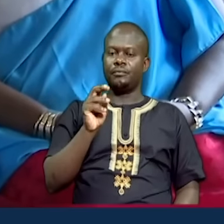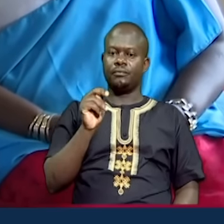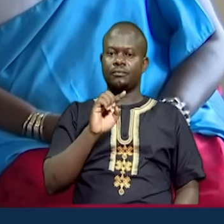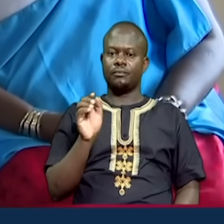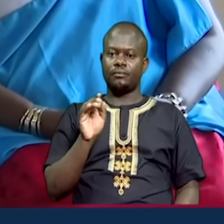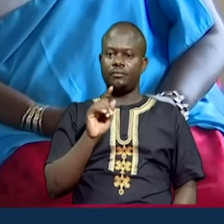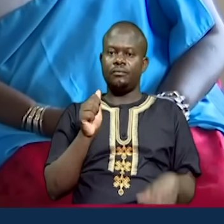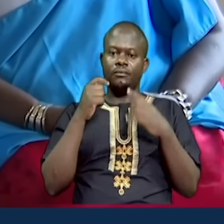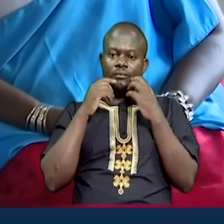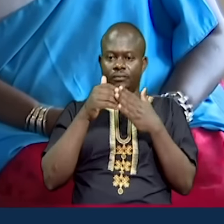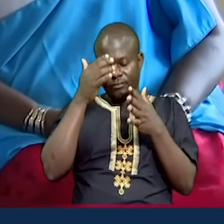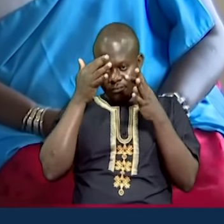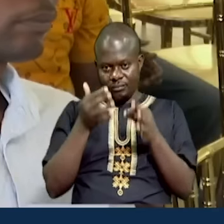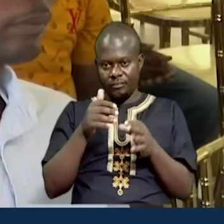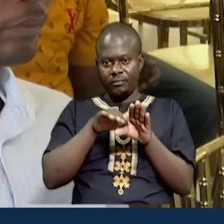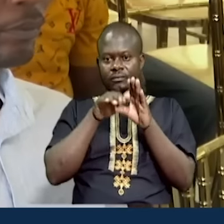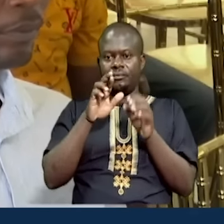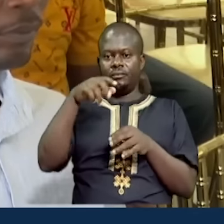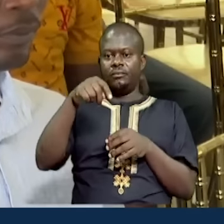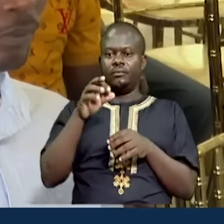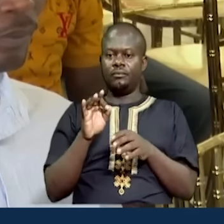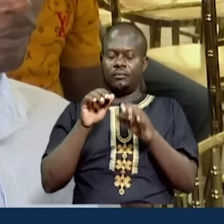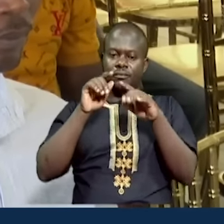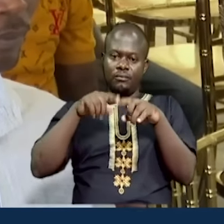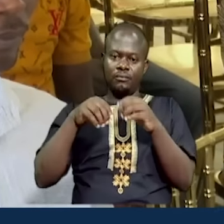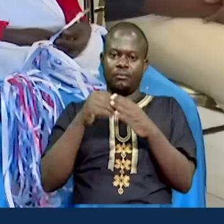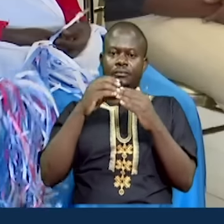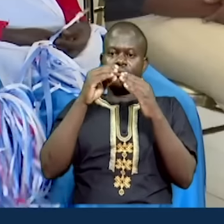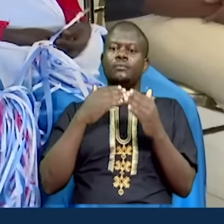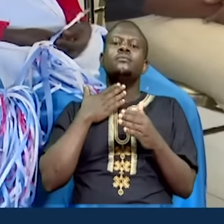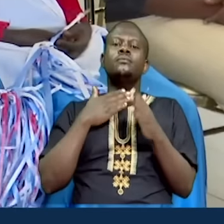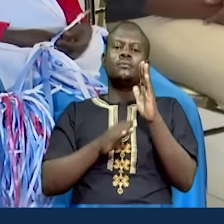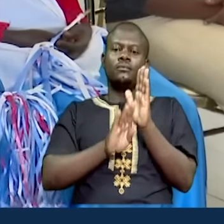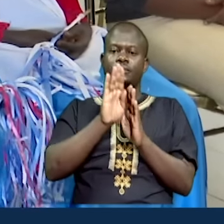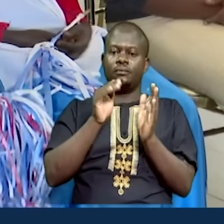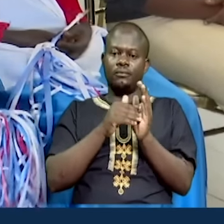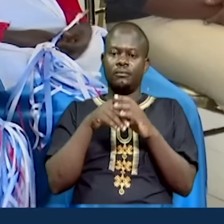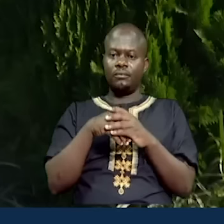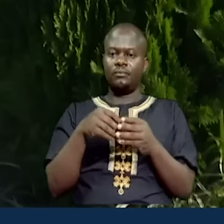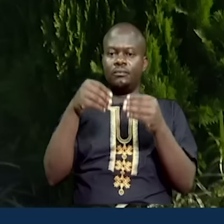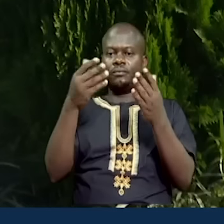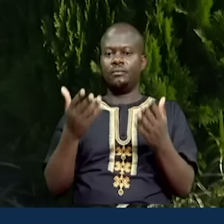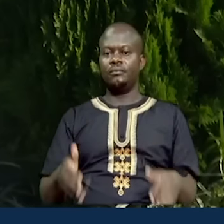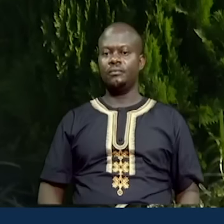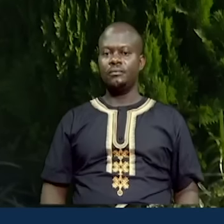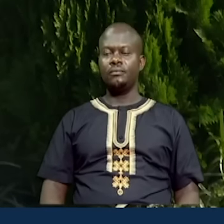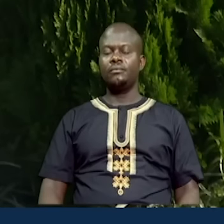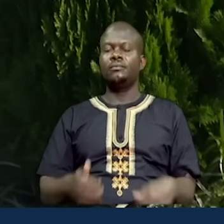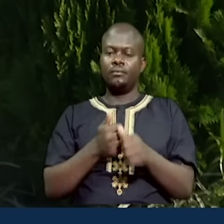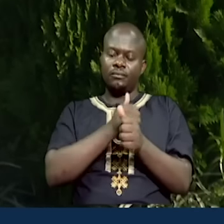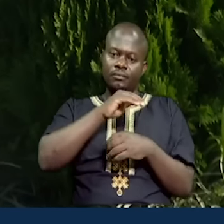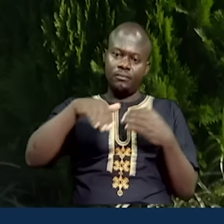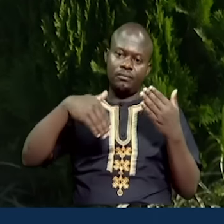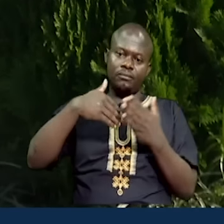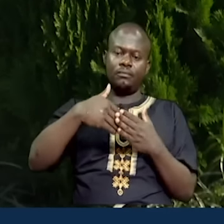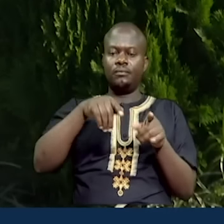ko amahitamo y'abanyamuryango ba RPF Inkotanyi ashingira ku muyobozi wifuriza iterambere ndetse akanaribagezaho. Buri wese rero nk'umunyamuryango